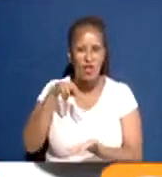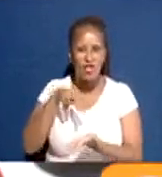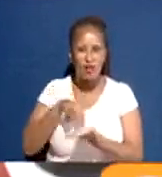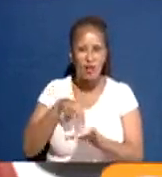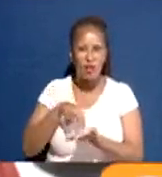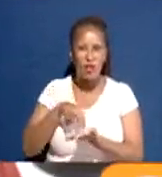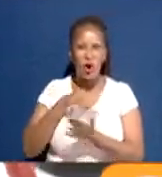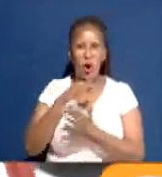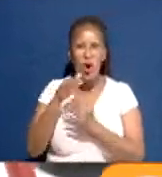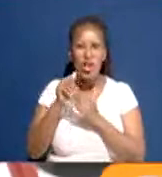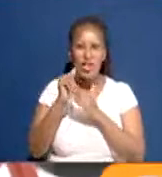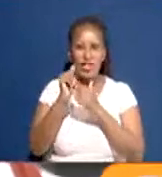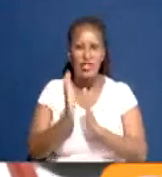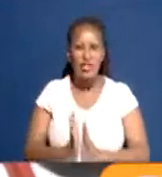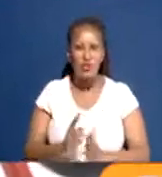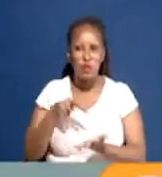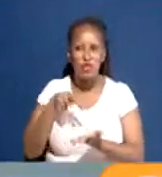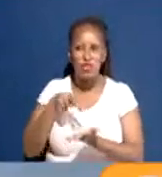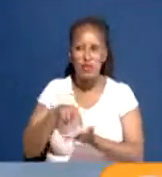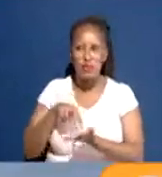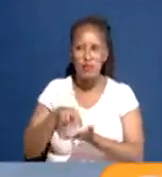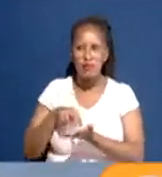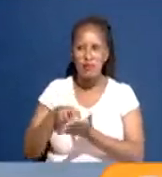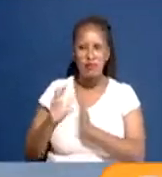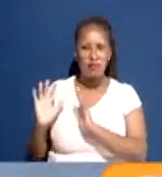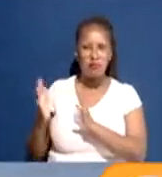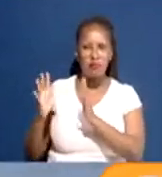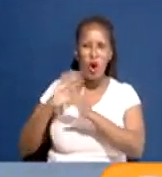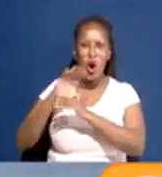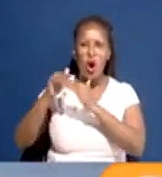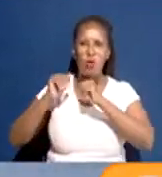waheshimiwa wasimameni. Tuwapigie makofi hawa wadosi.